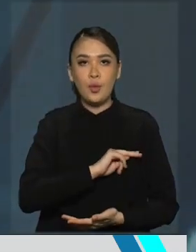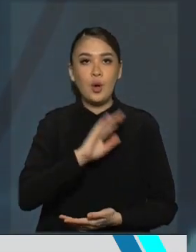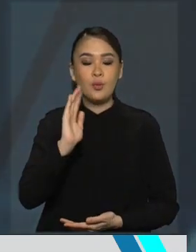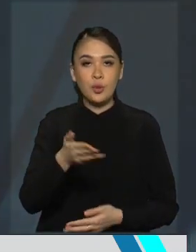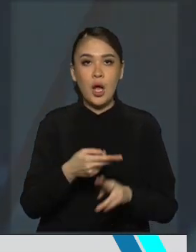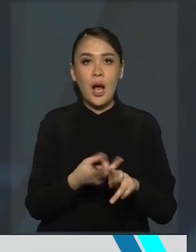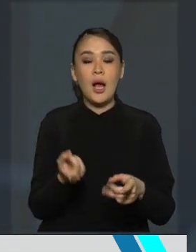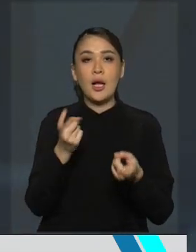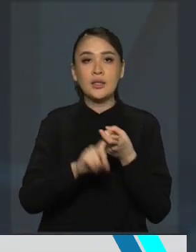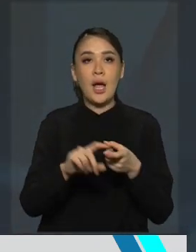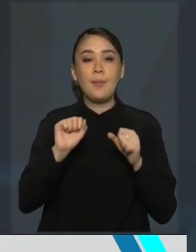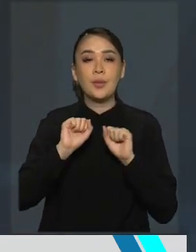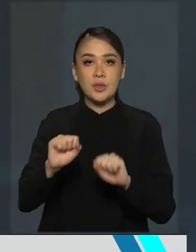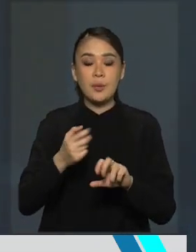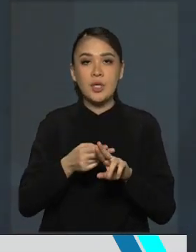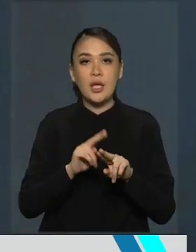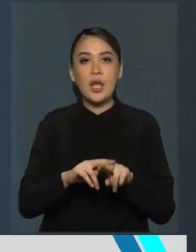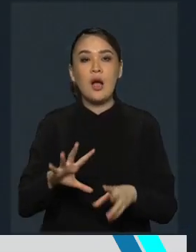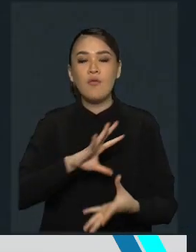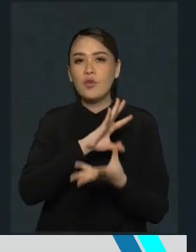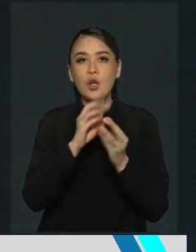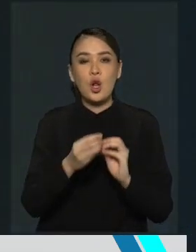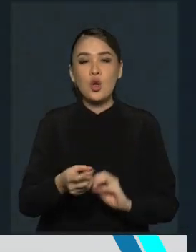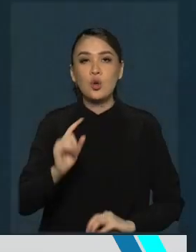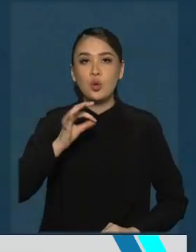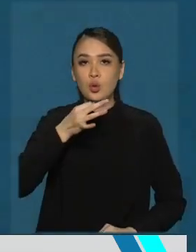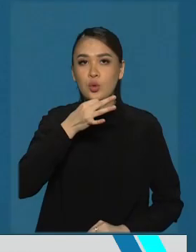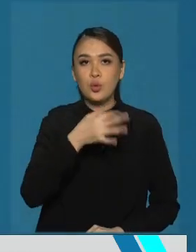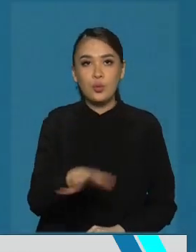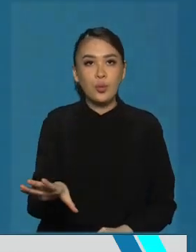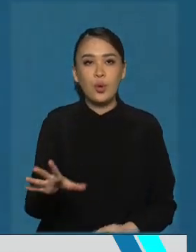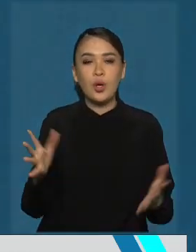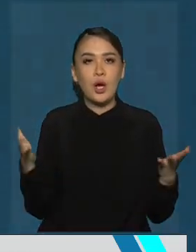Что касается безопасности, по идее, вообще любой такой